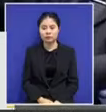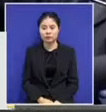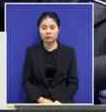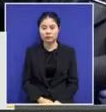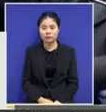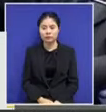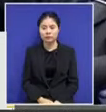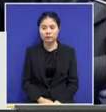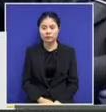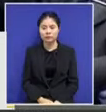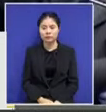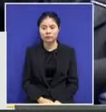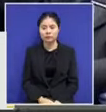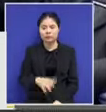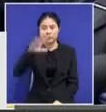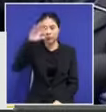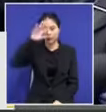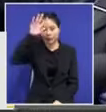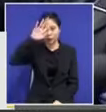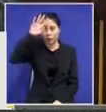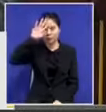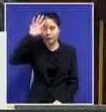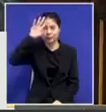น ายธนาธรจึงรุ่งเรืองกิจครับ